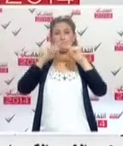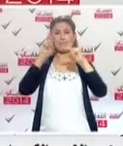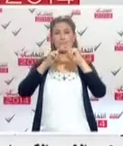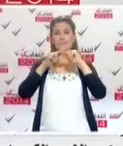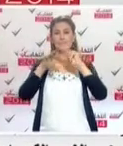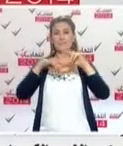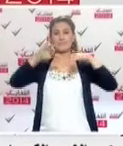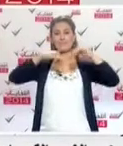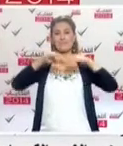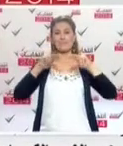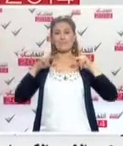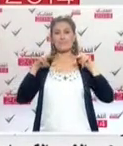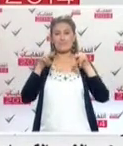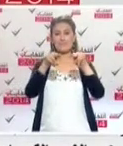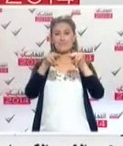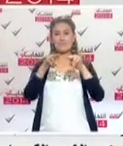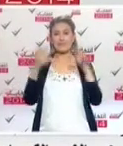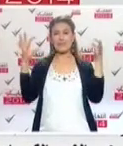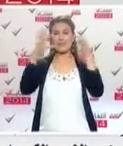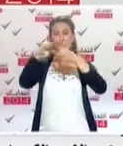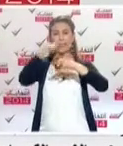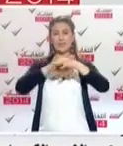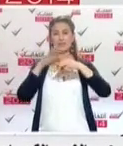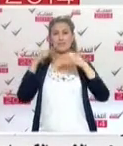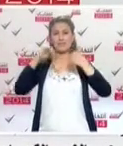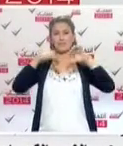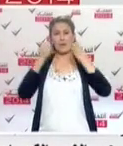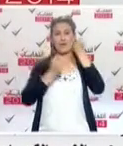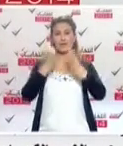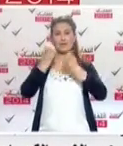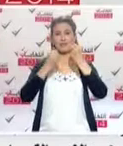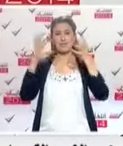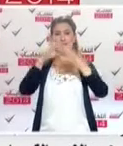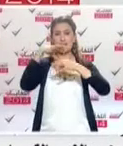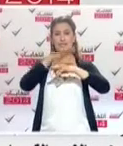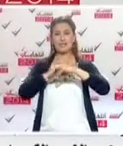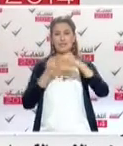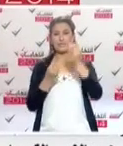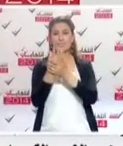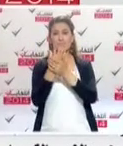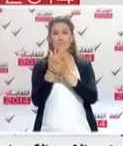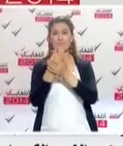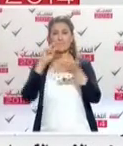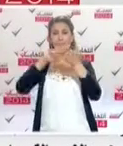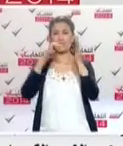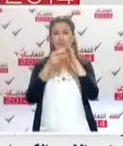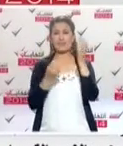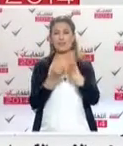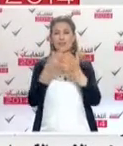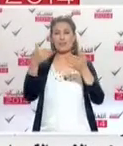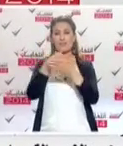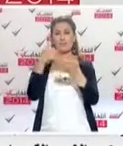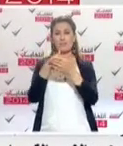الحديدية والإسراع في إنجاز مشروع الطريق السيارة، إتمام أحداث مناطق صناعية بكل المعتمديات،